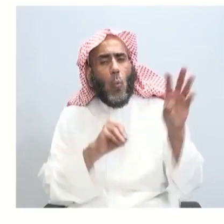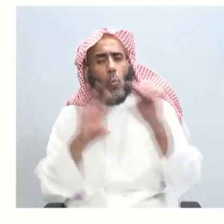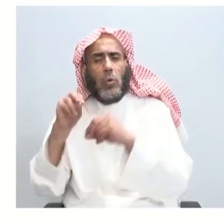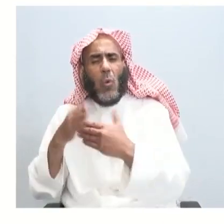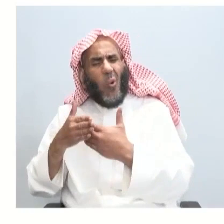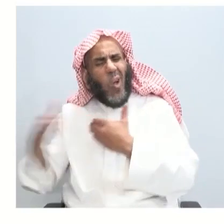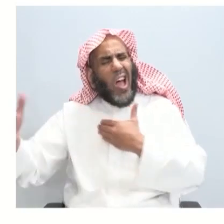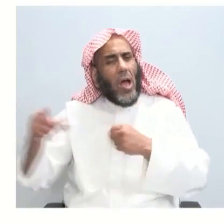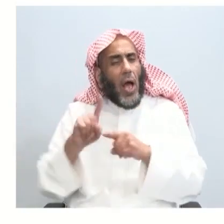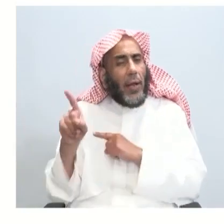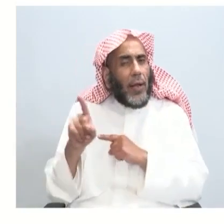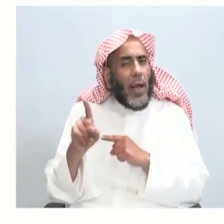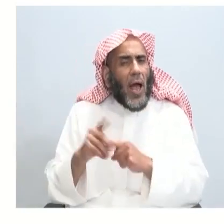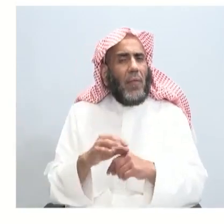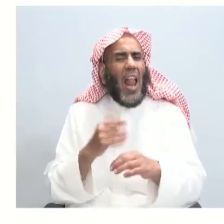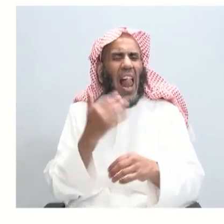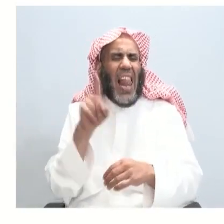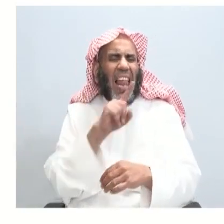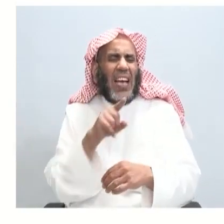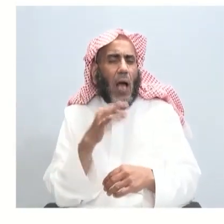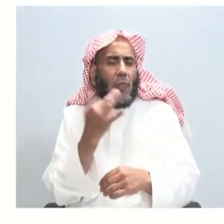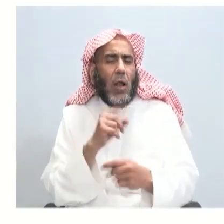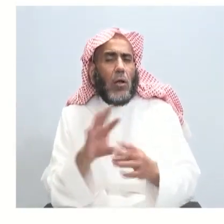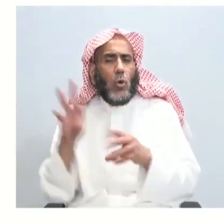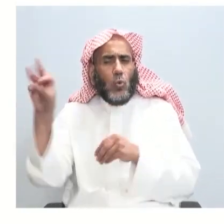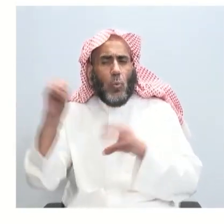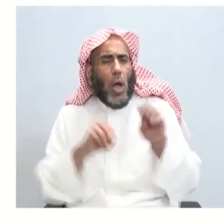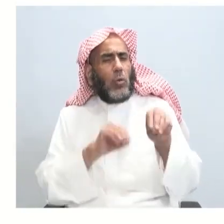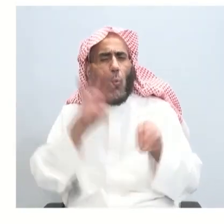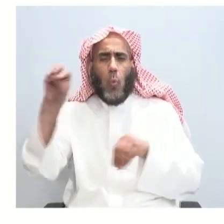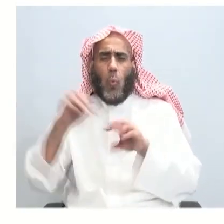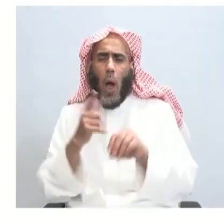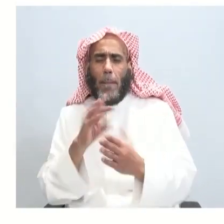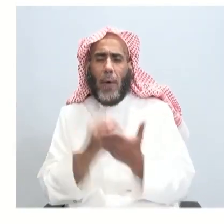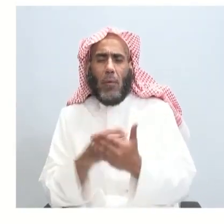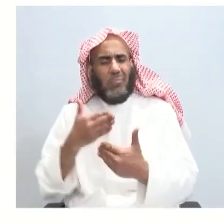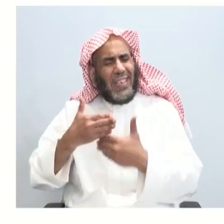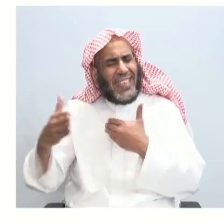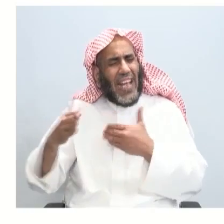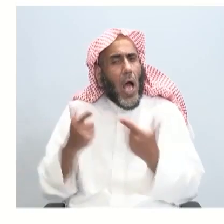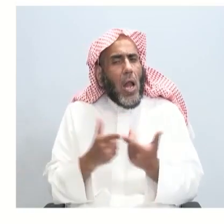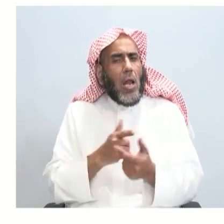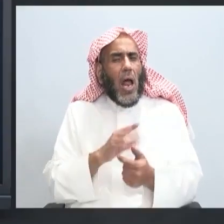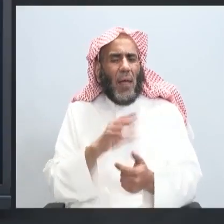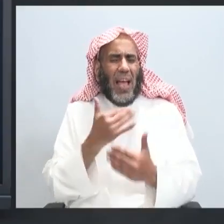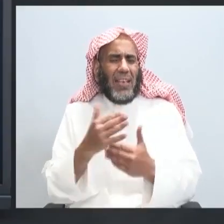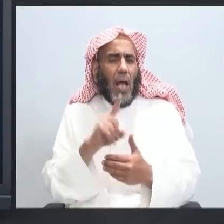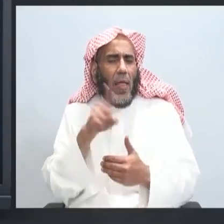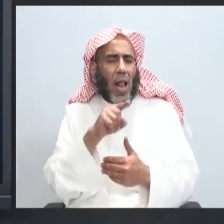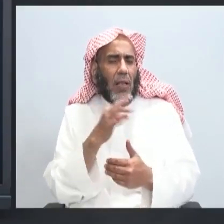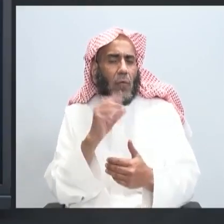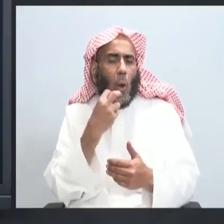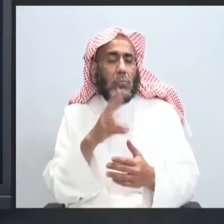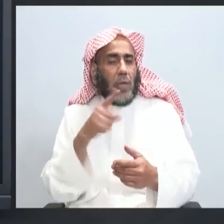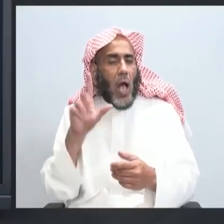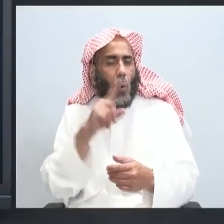بانفس بانفس عن عن اللحن جمعت المعاجم العربيه من مصادر نات بانفس عن اللحن يعني انها ابتعدت عن اللحن